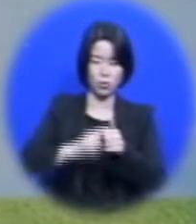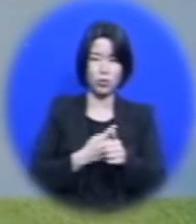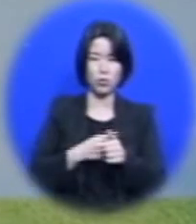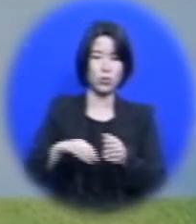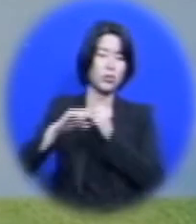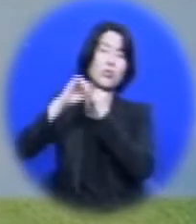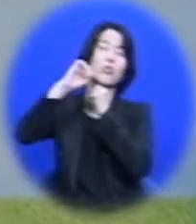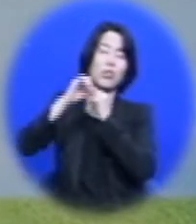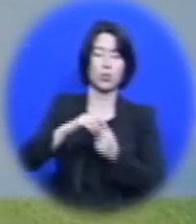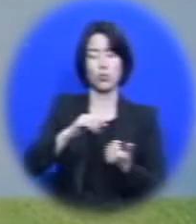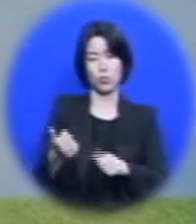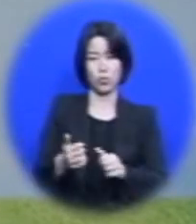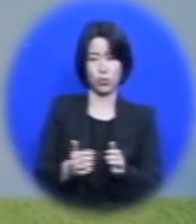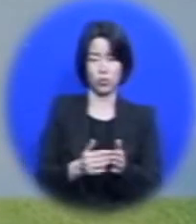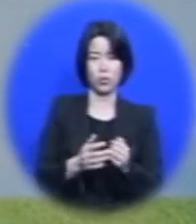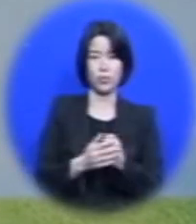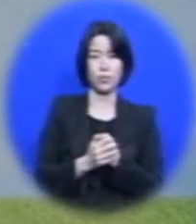끊었습니다.